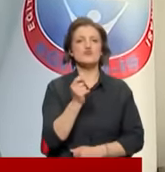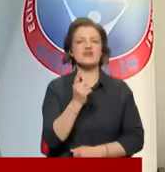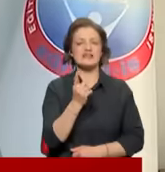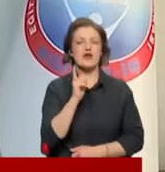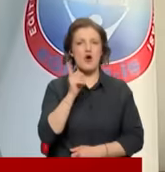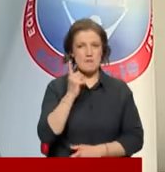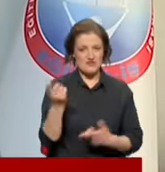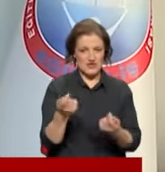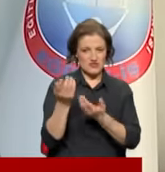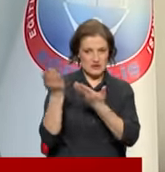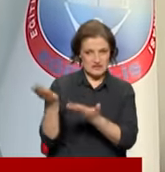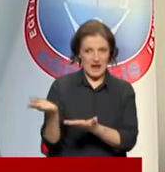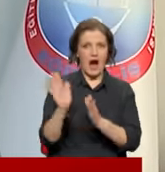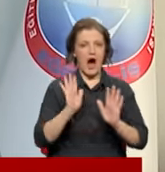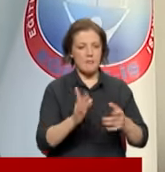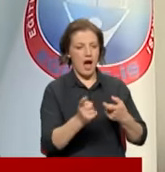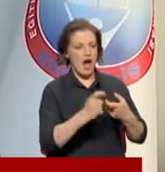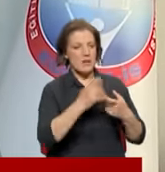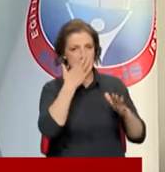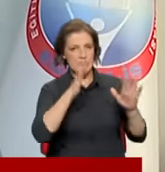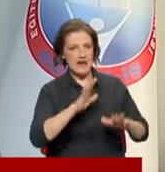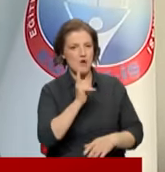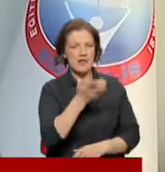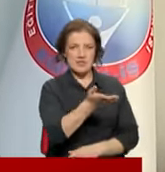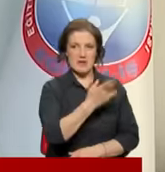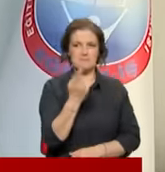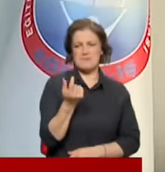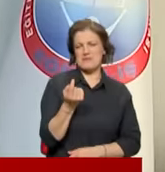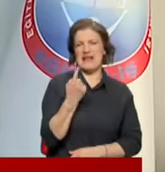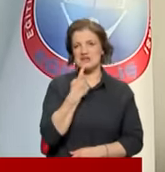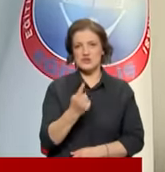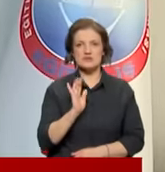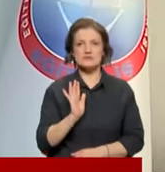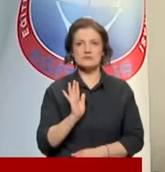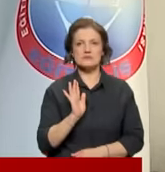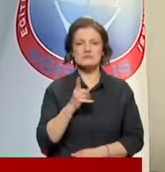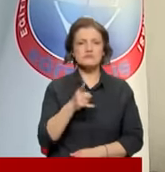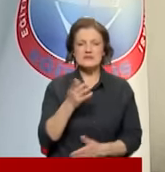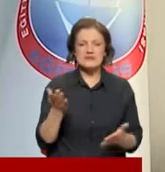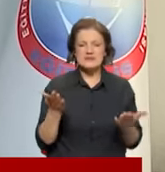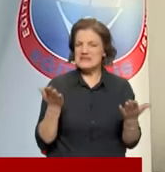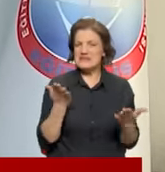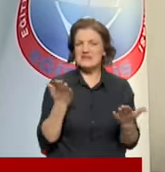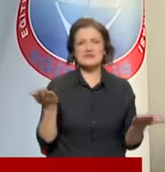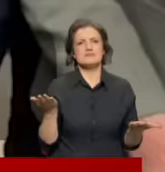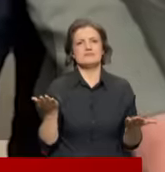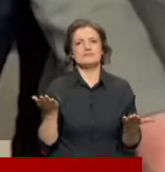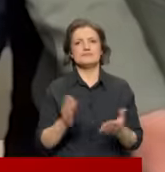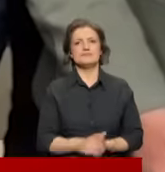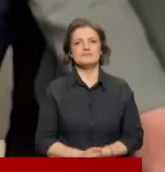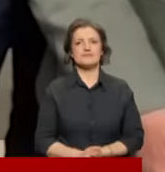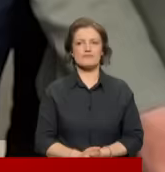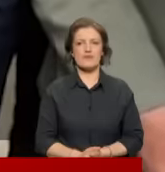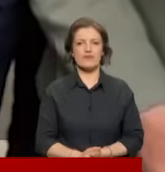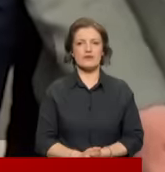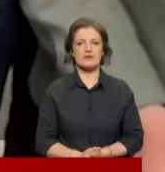öğretmen çalıştıracaksınız ama atama bekleyen öğretmenlere geldiğinde de bir miktar diyeceksiniz. Ya bu nasıl bir aymazlıktır yani? Cumhurbaşkanımızı